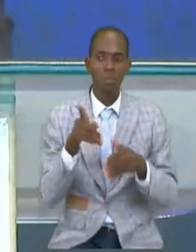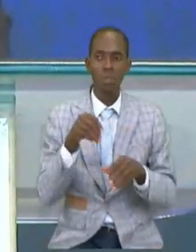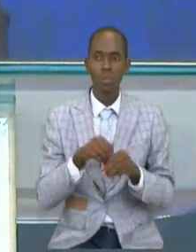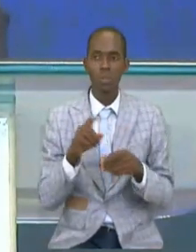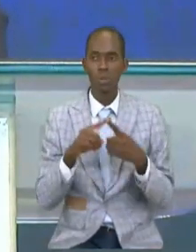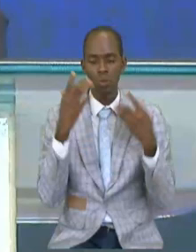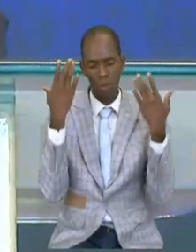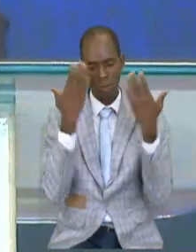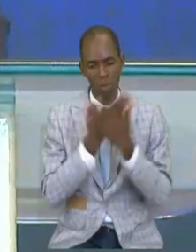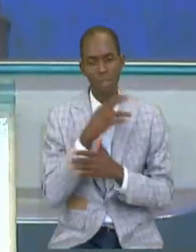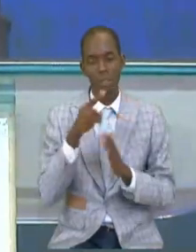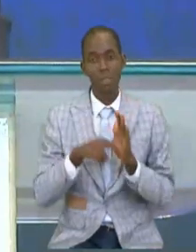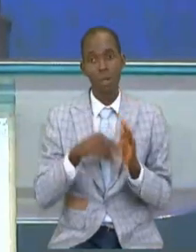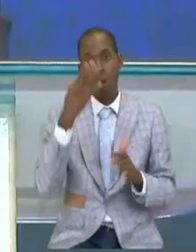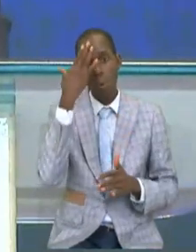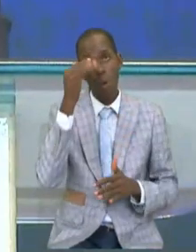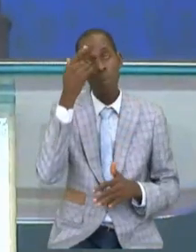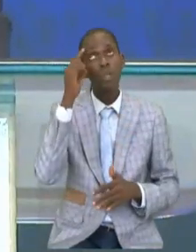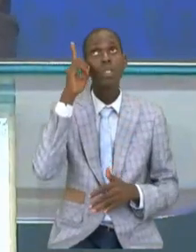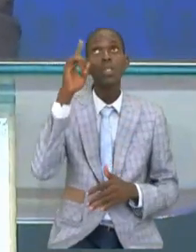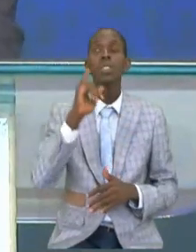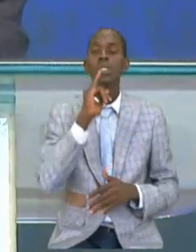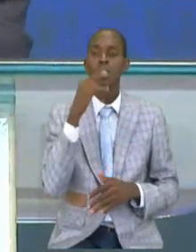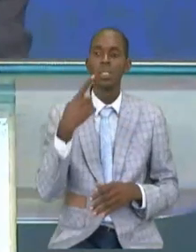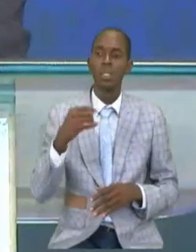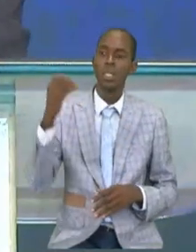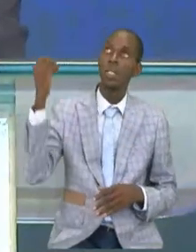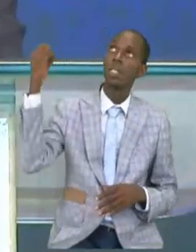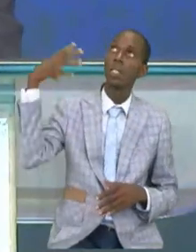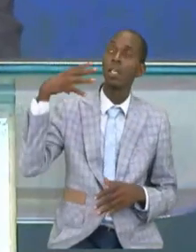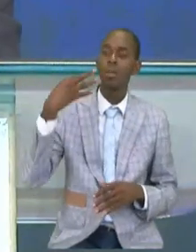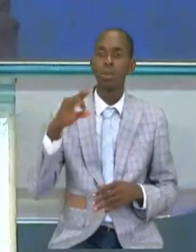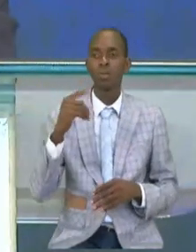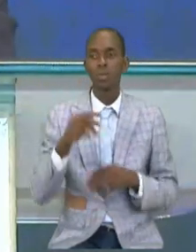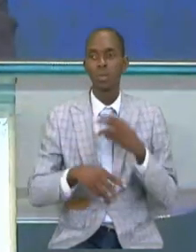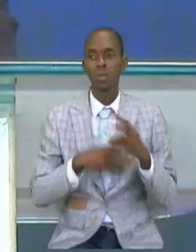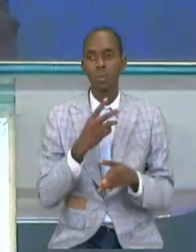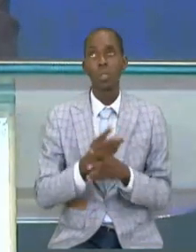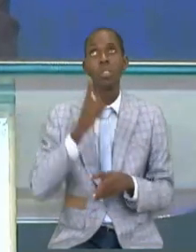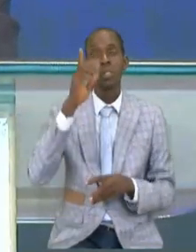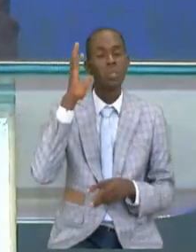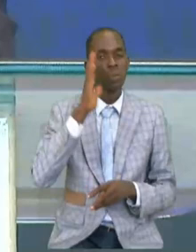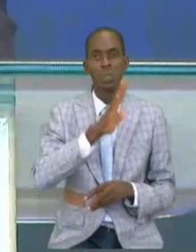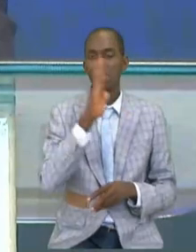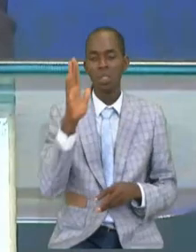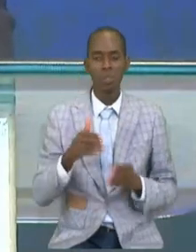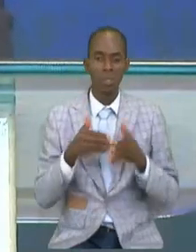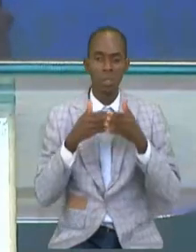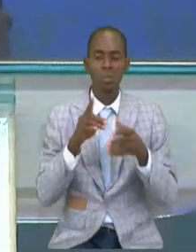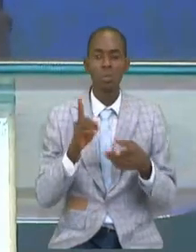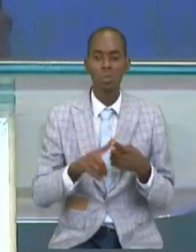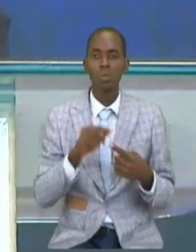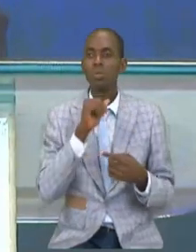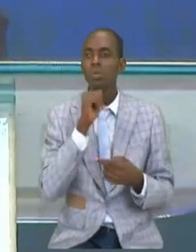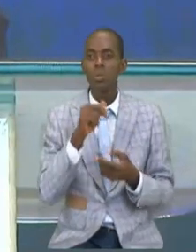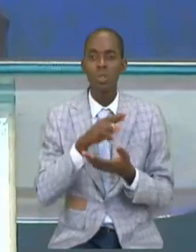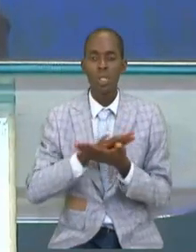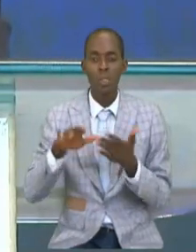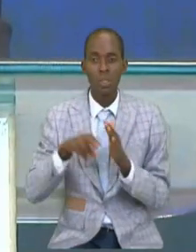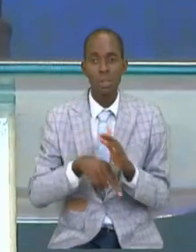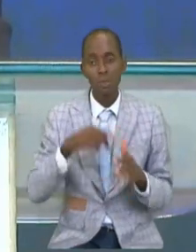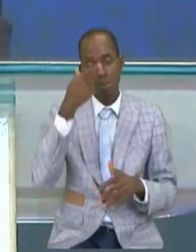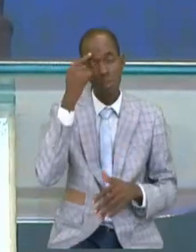les ténèbres, vers les ténèbres. Il est la lumière du monde. Il ne va jamais vous diriger vers l'injustice. Il est